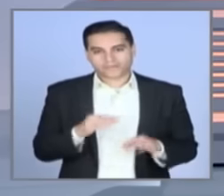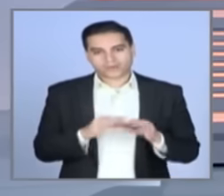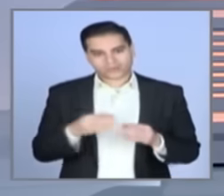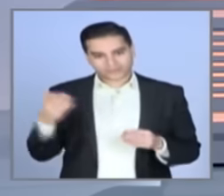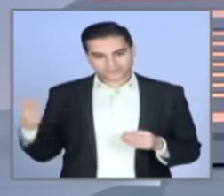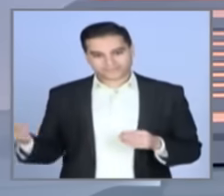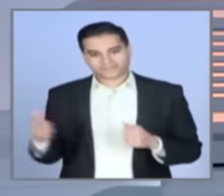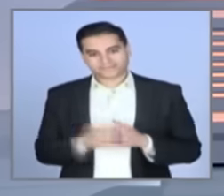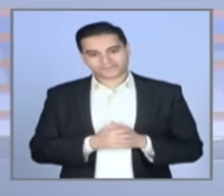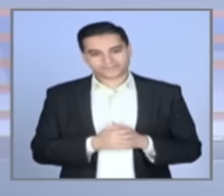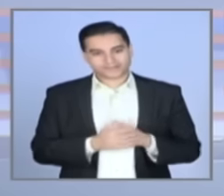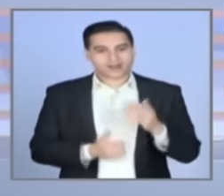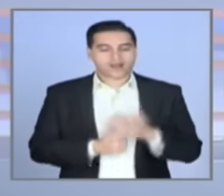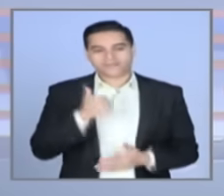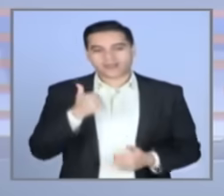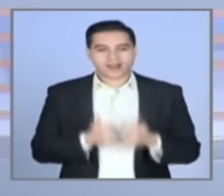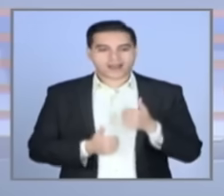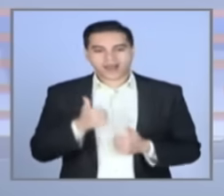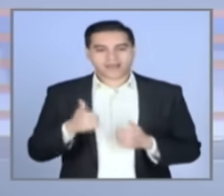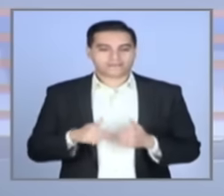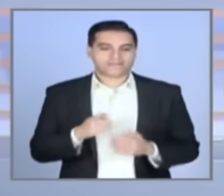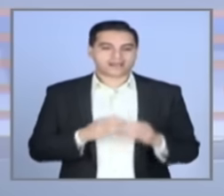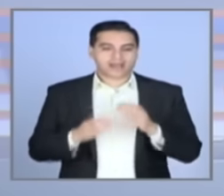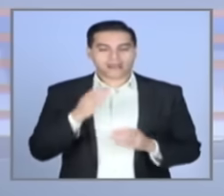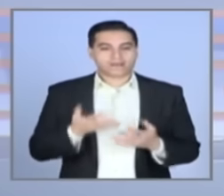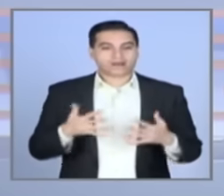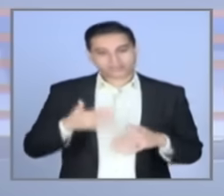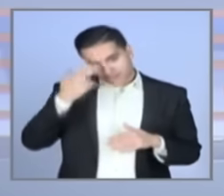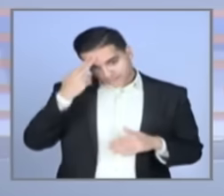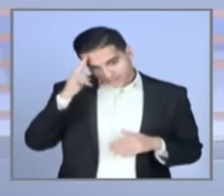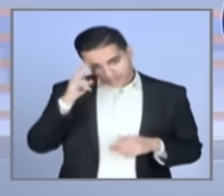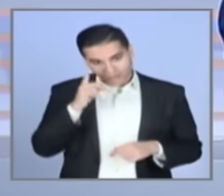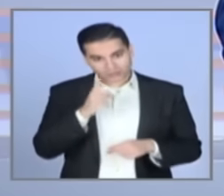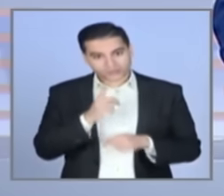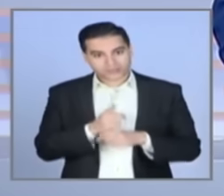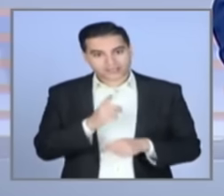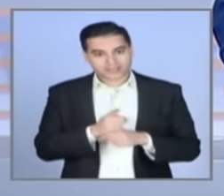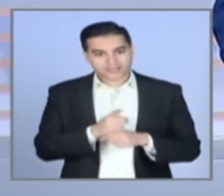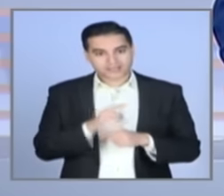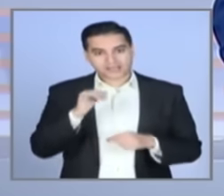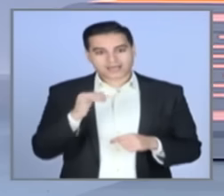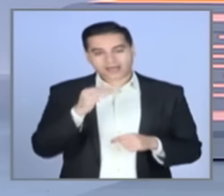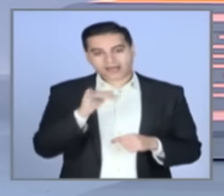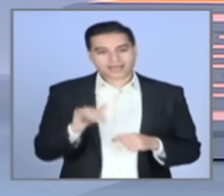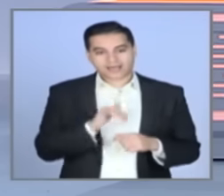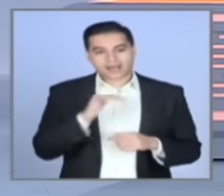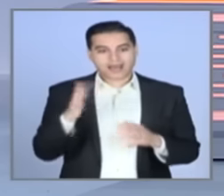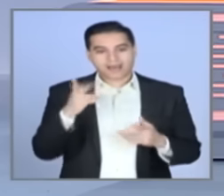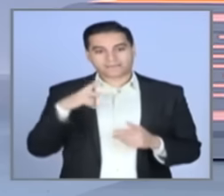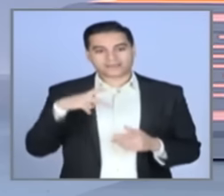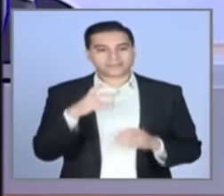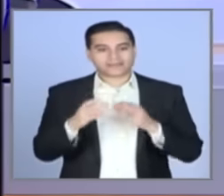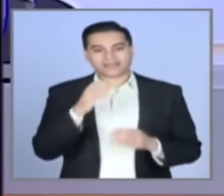عيلة عيسى. أفضل لاعب في حلقة النهاردة أستاذ يحيى ب 80 نقطة.